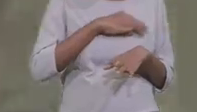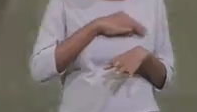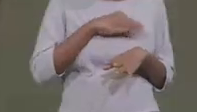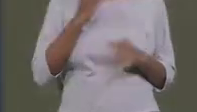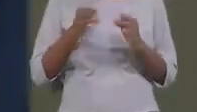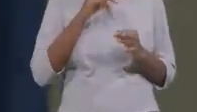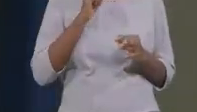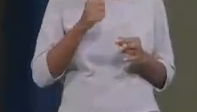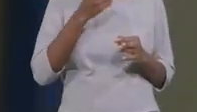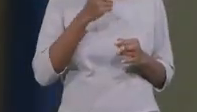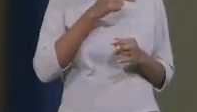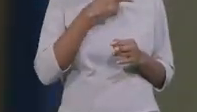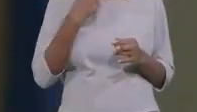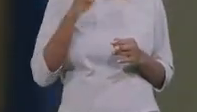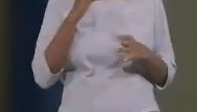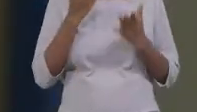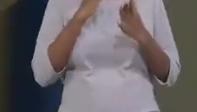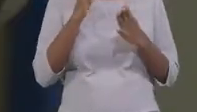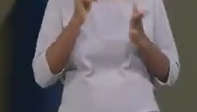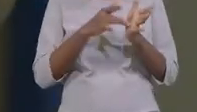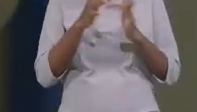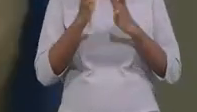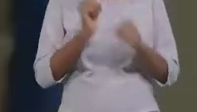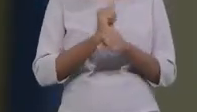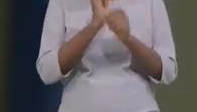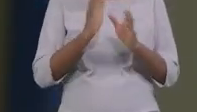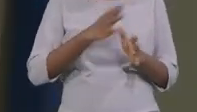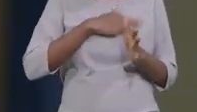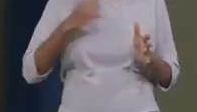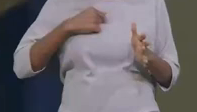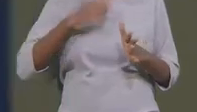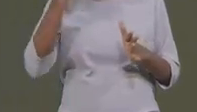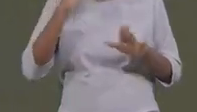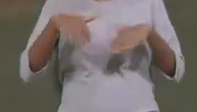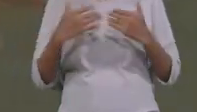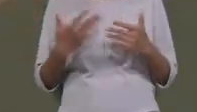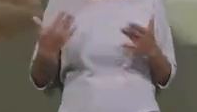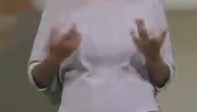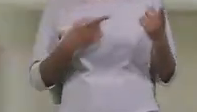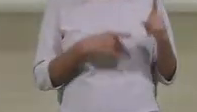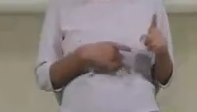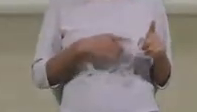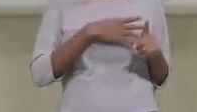Si tu es ministre, tu n'es pas encore pasteur. Tu peux être un ouvrier chrétien.